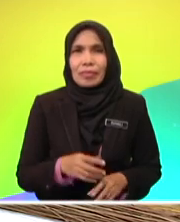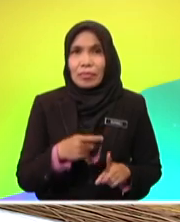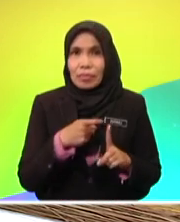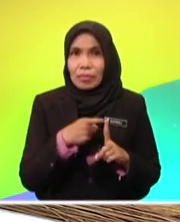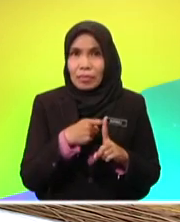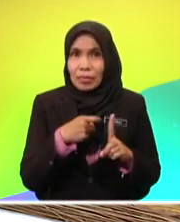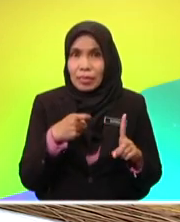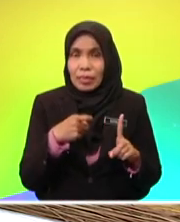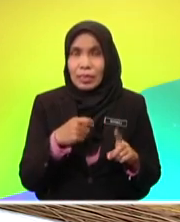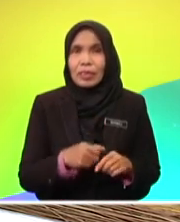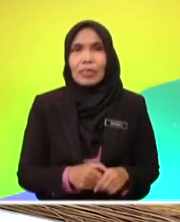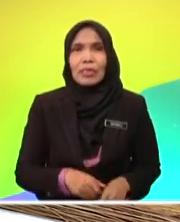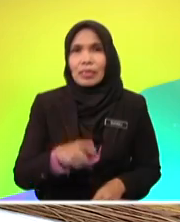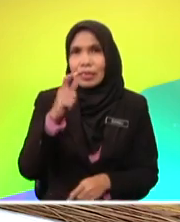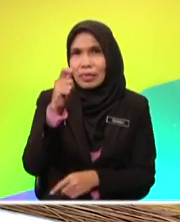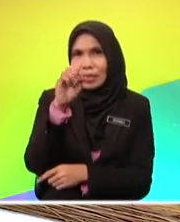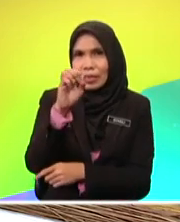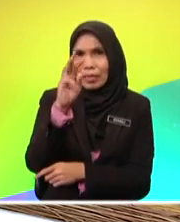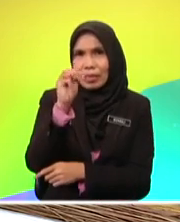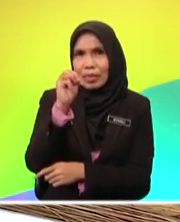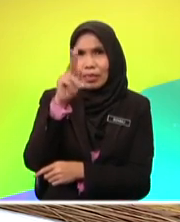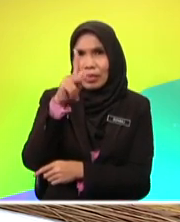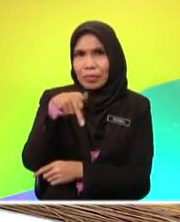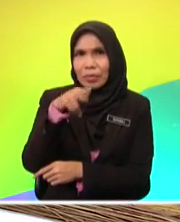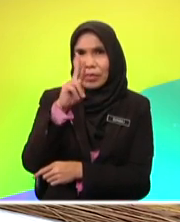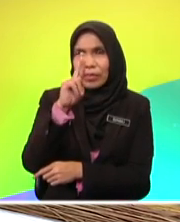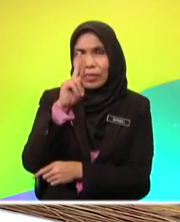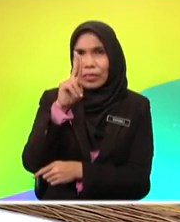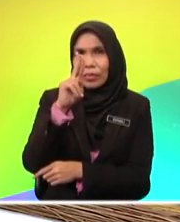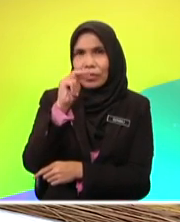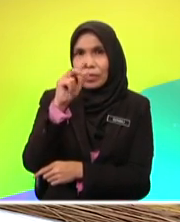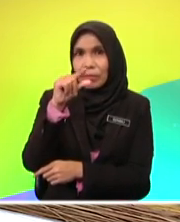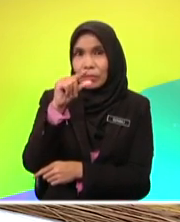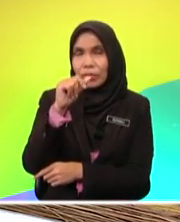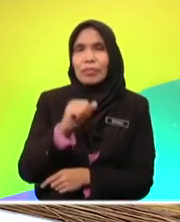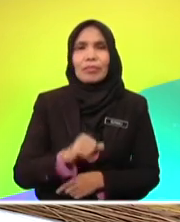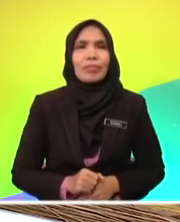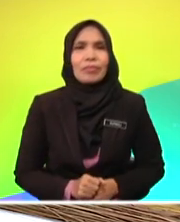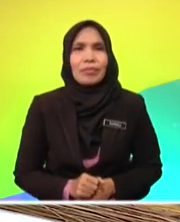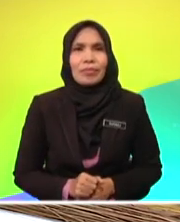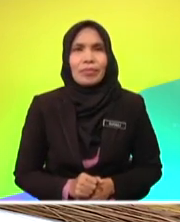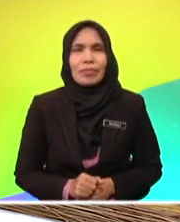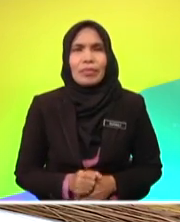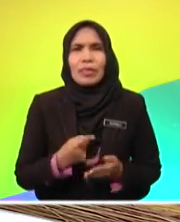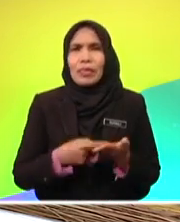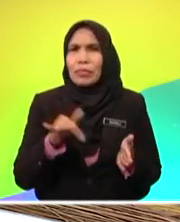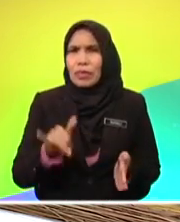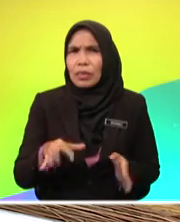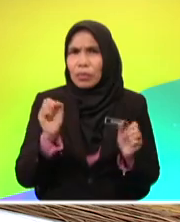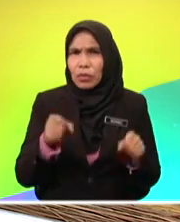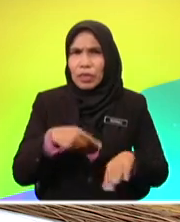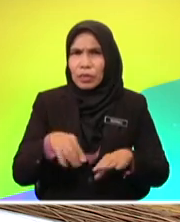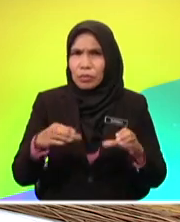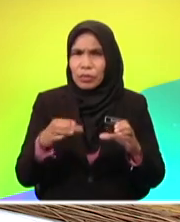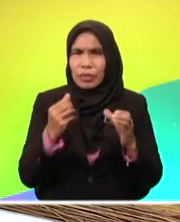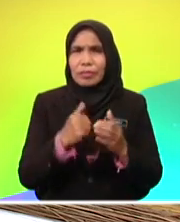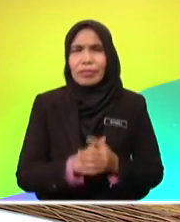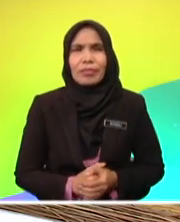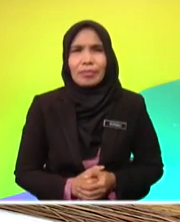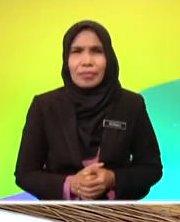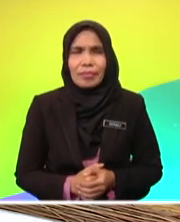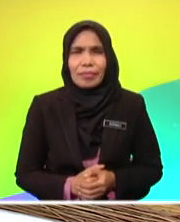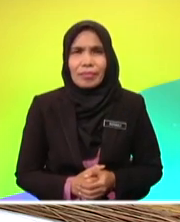biasanya kita guna waktu petang ataupun waktu kita rehat-rehat, nak main bersama kawan-kawan, kita boleh guna